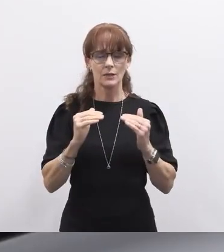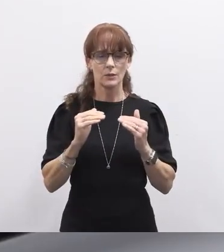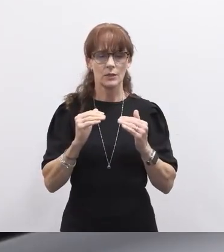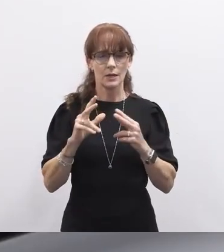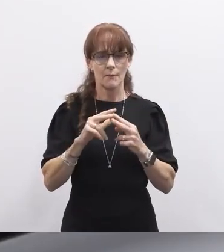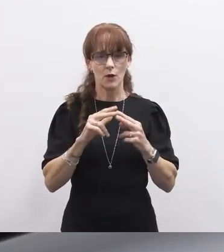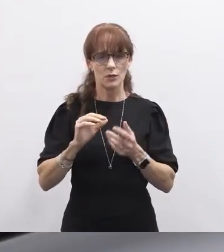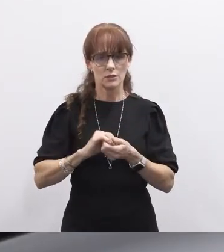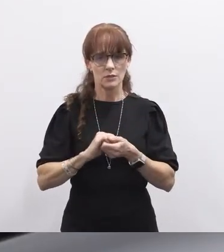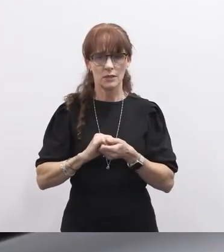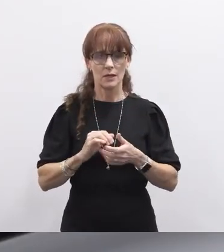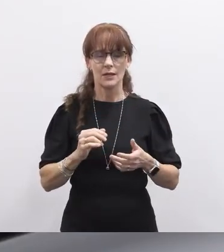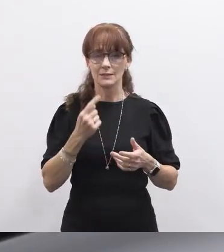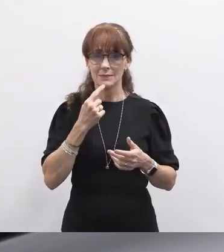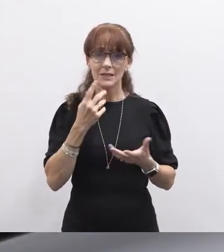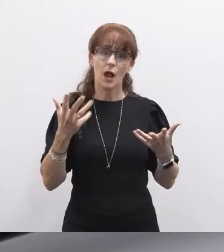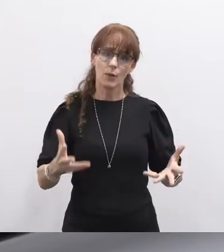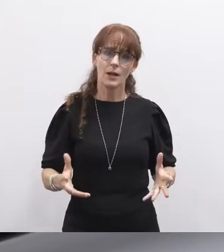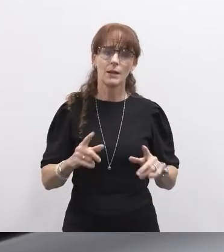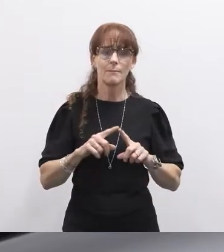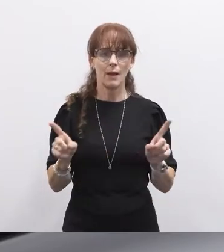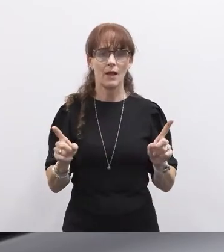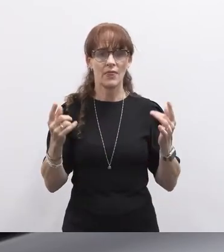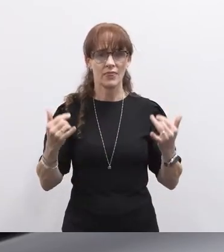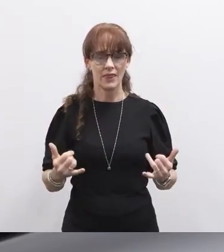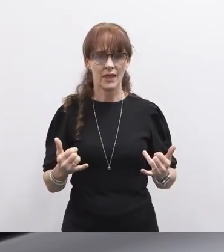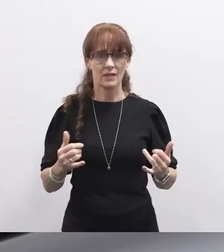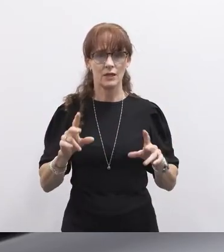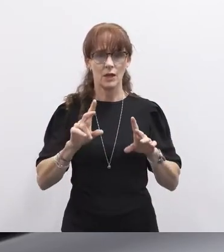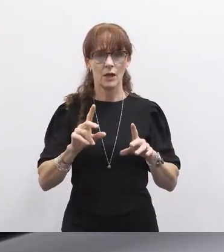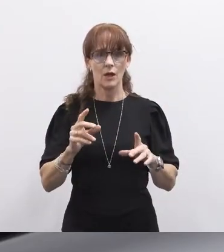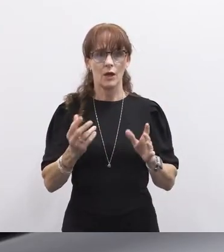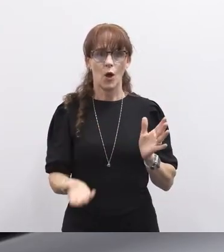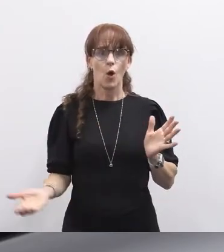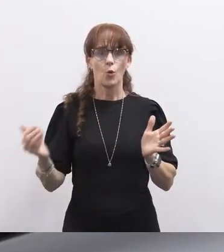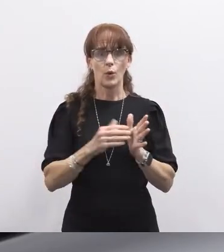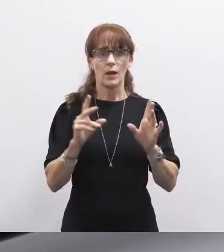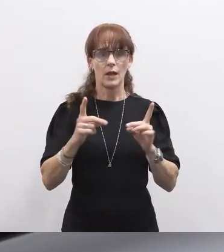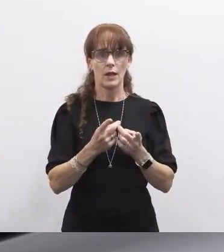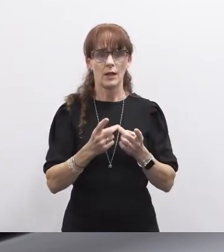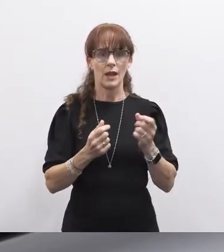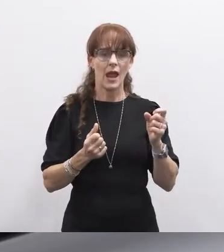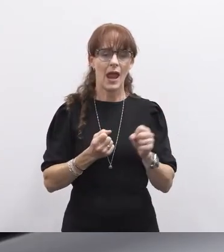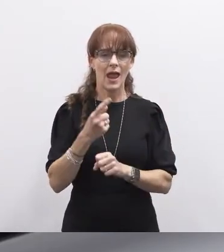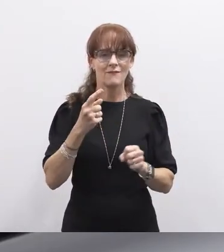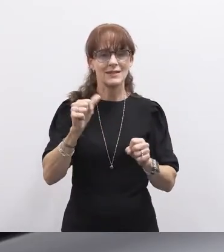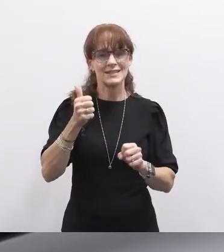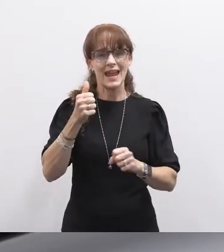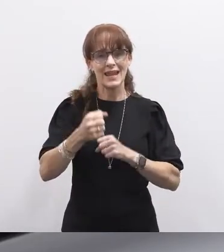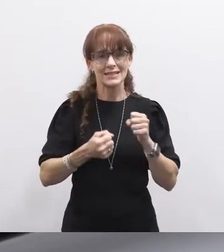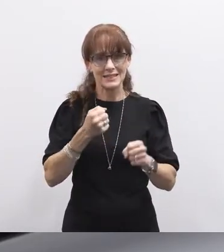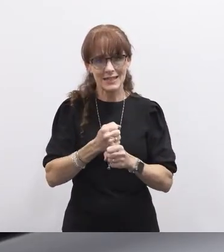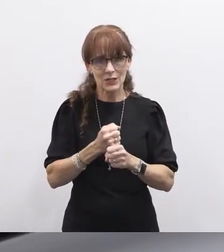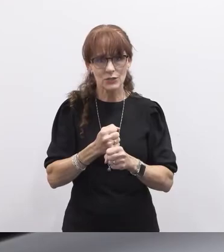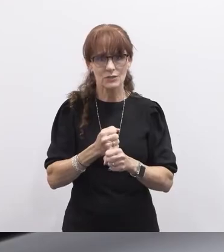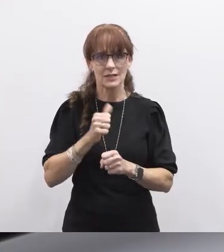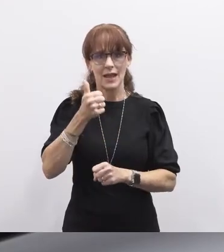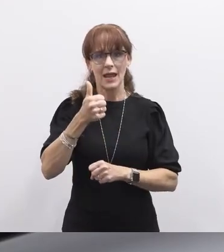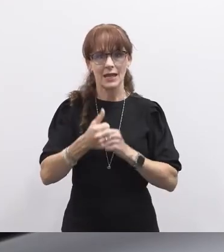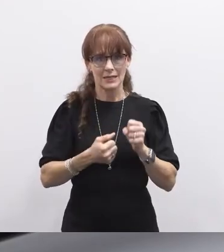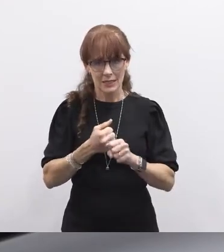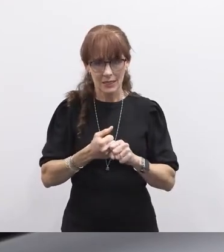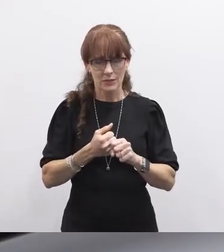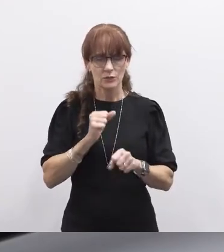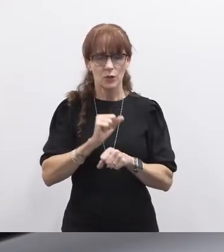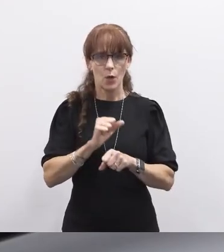និងបុគ្គលិកផ្សេងៗទៀតមកពីក្រុមផ្នែកសម្បធម៌ការកែប្រែតំបន់គ្រប់គ្រងហ្នឹងគឺថាយើងធ្វើរៀងរាល់10